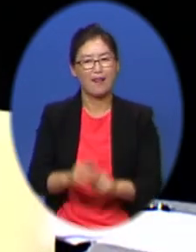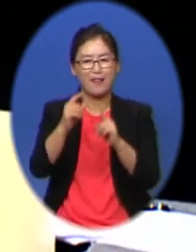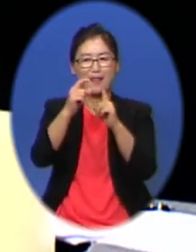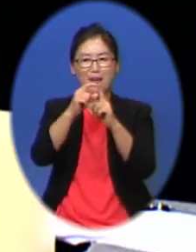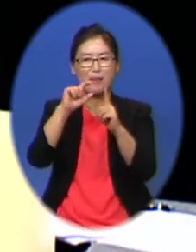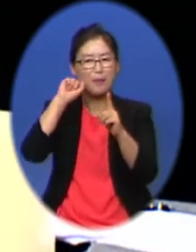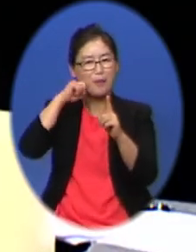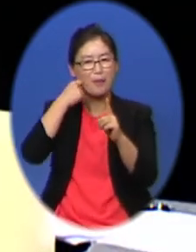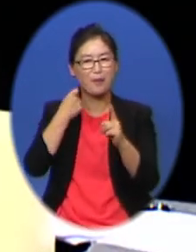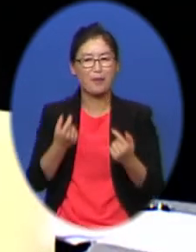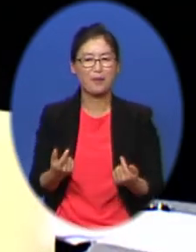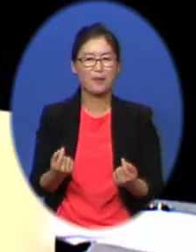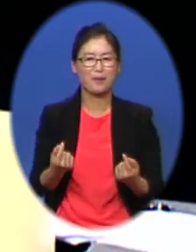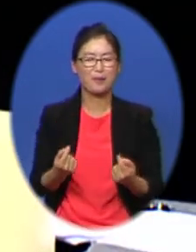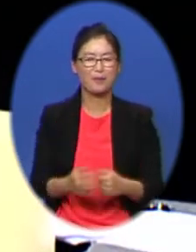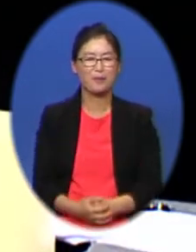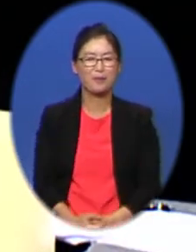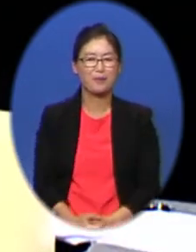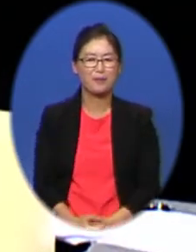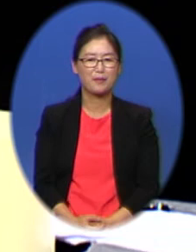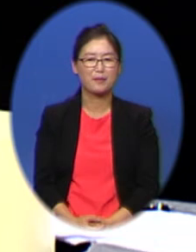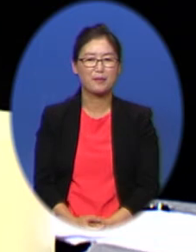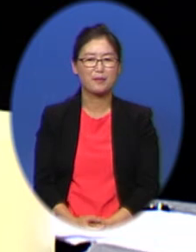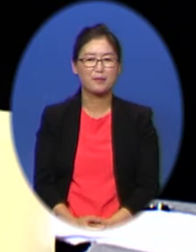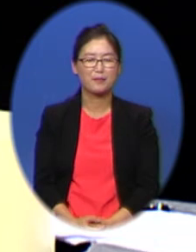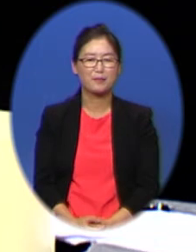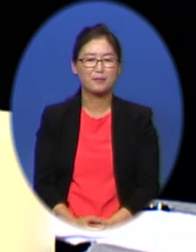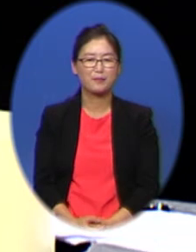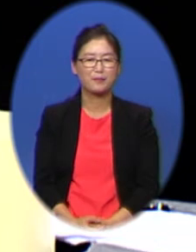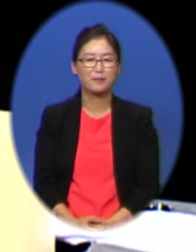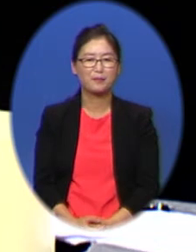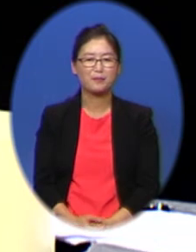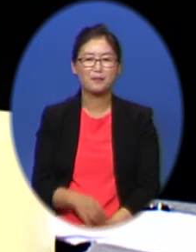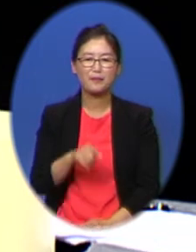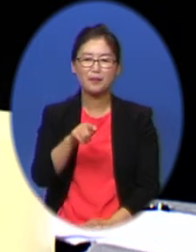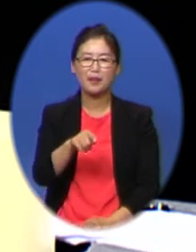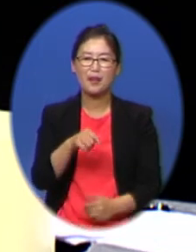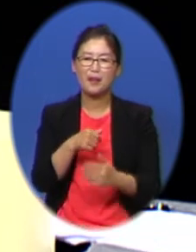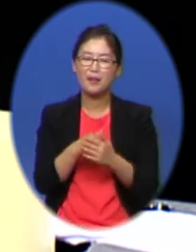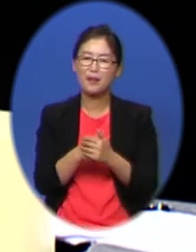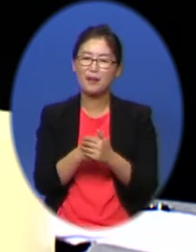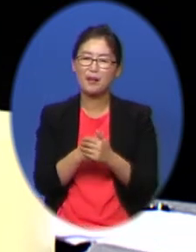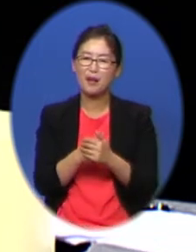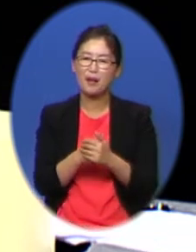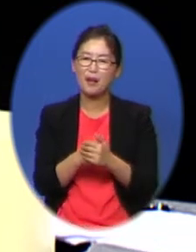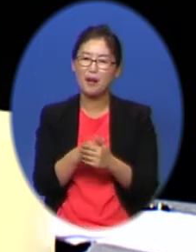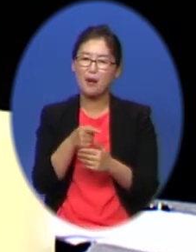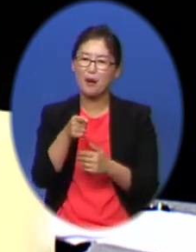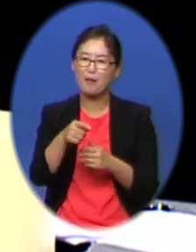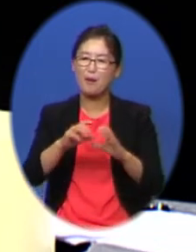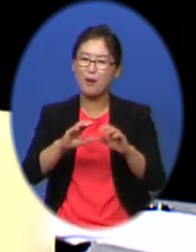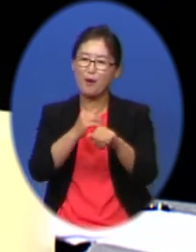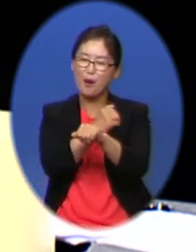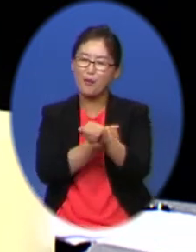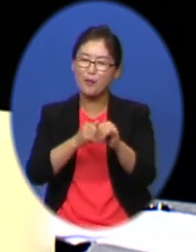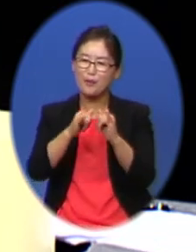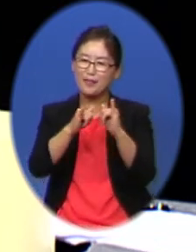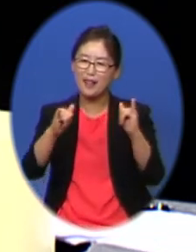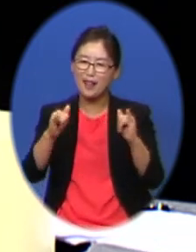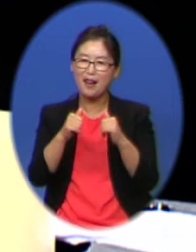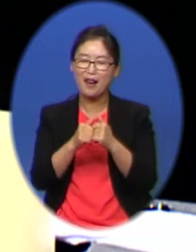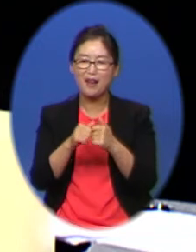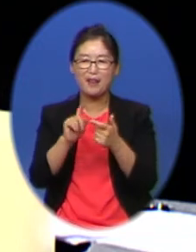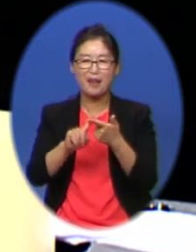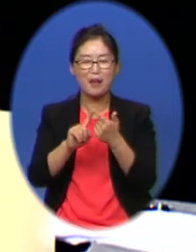네. 입에 전혀 안 붙는 말들인데 이분들 이렇게 얘기하실 때는 좀 잘 친절하게 좀 상담을 해주실 필요가